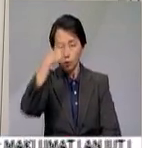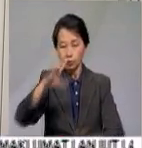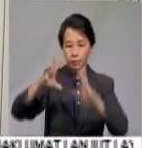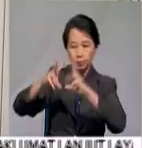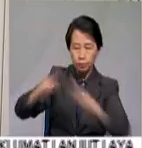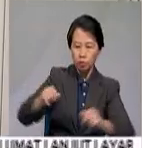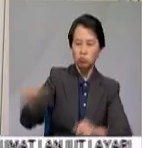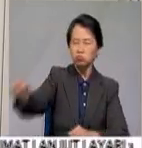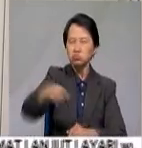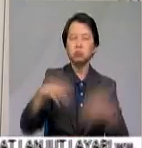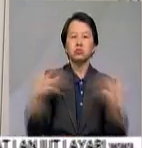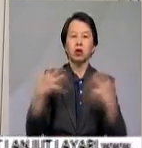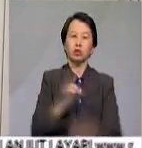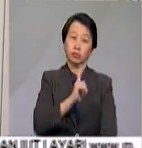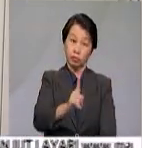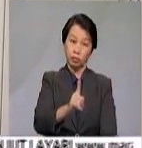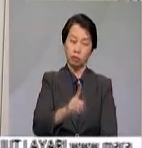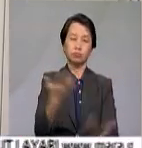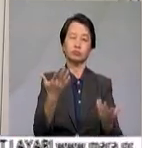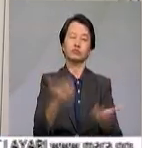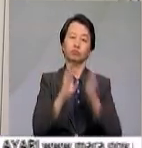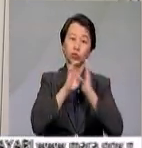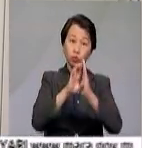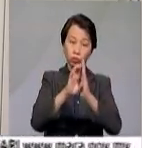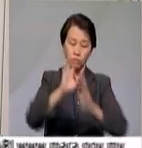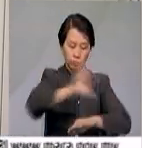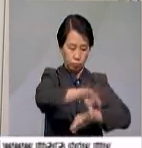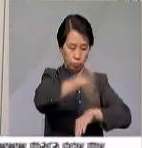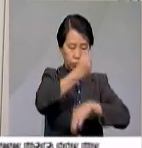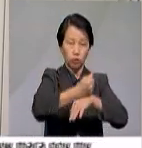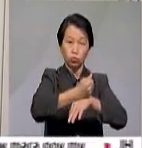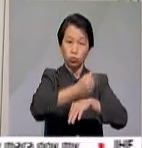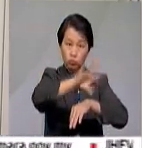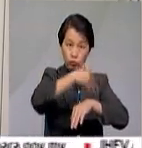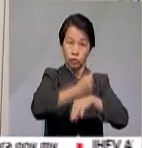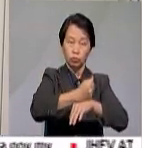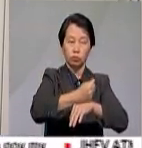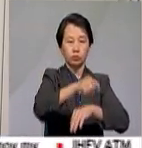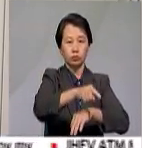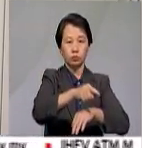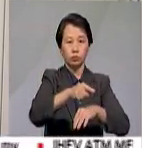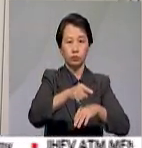menangani Islamofobia. Contohnya, penubuhan